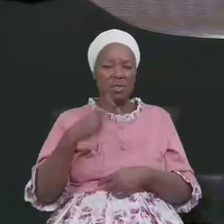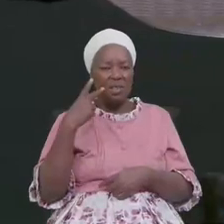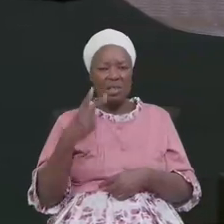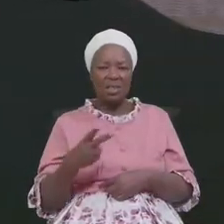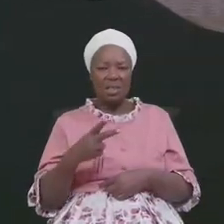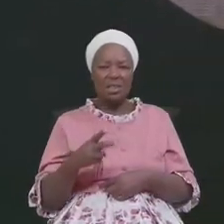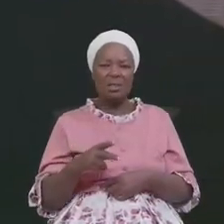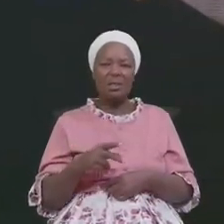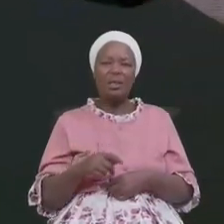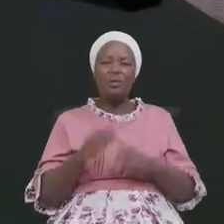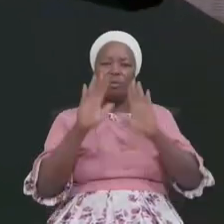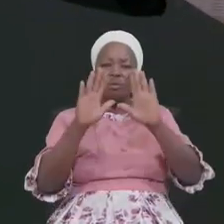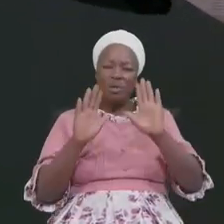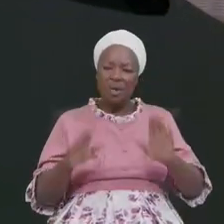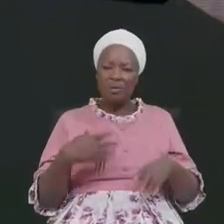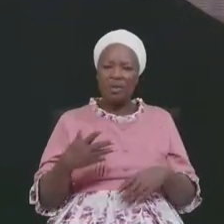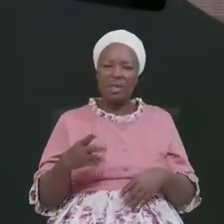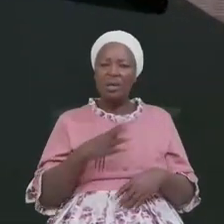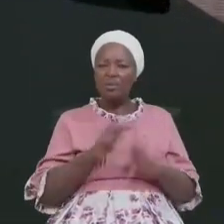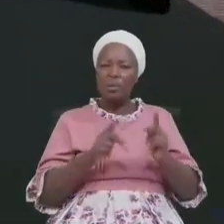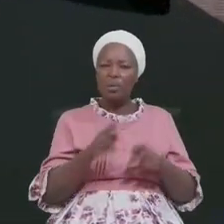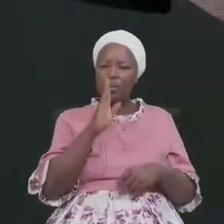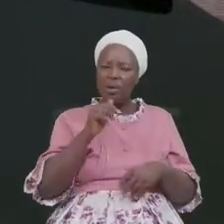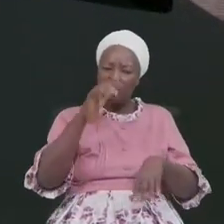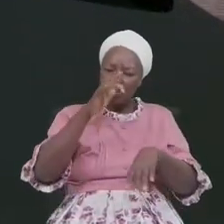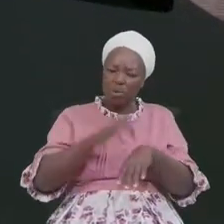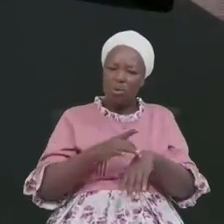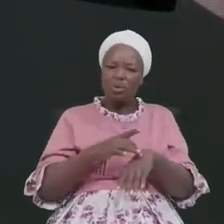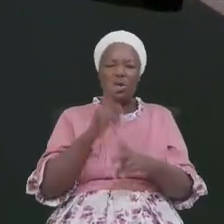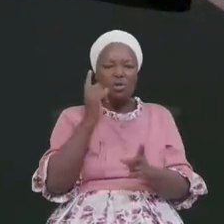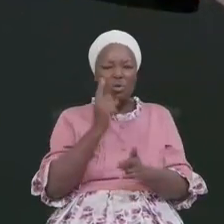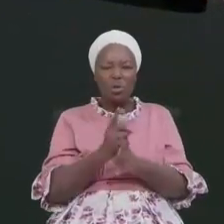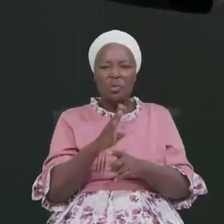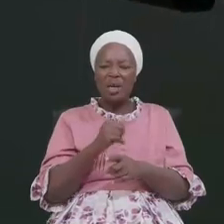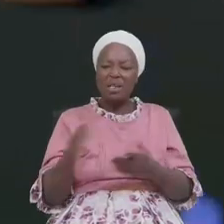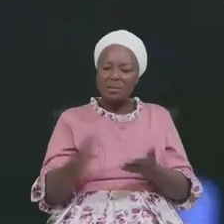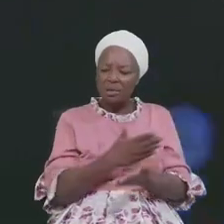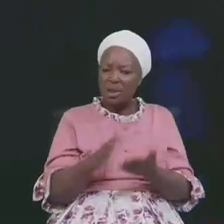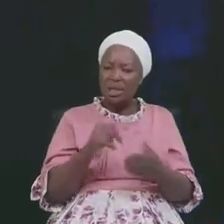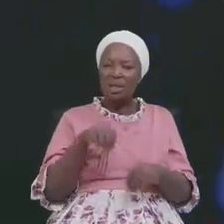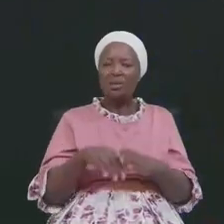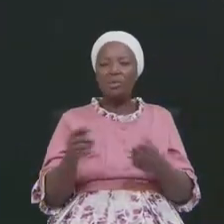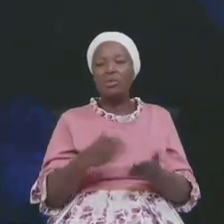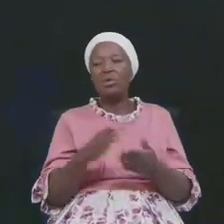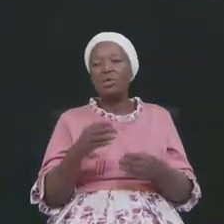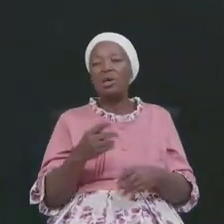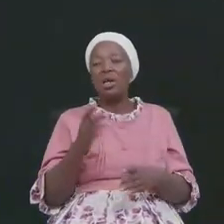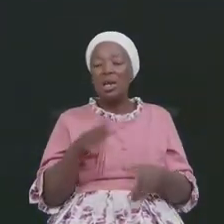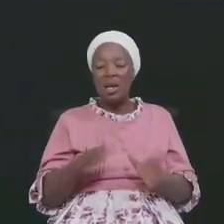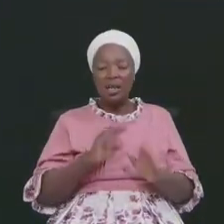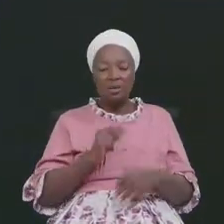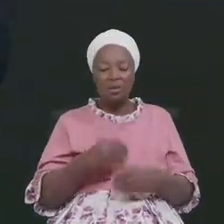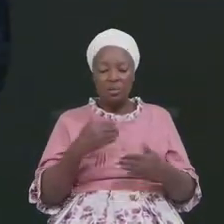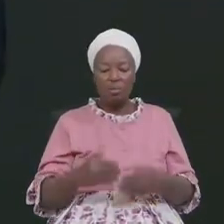convertis, convaincus. Simplement par le cantique qu'on chante. Passons au niveau